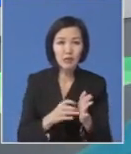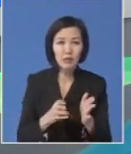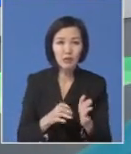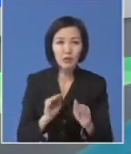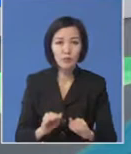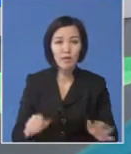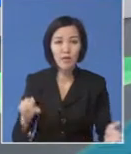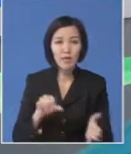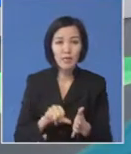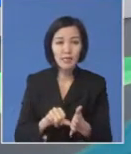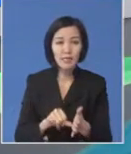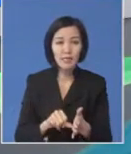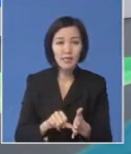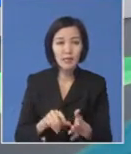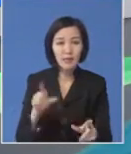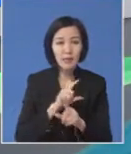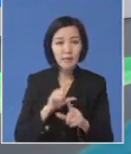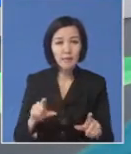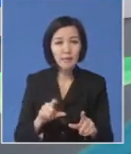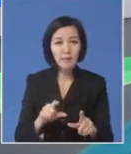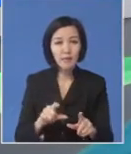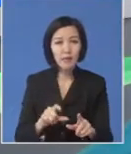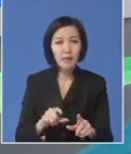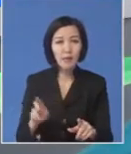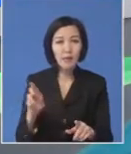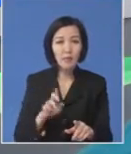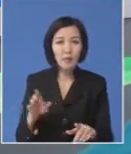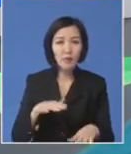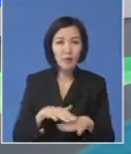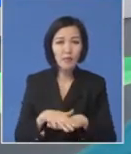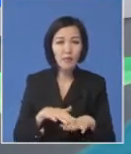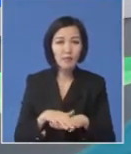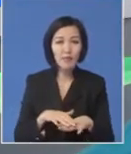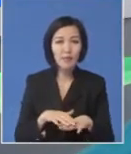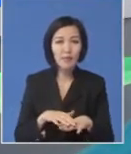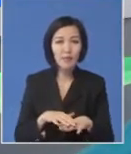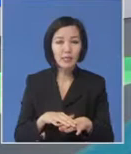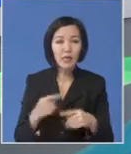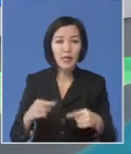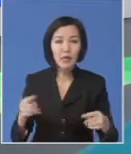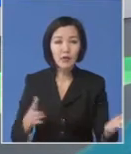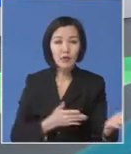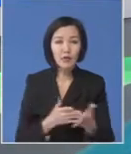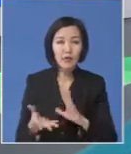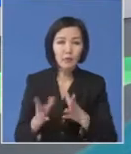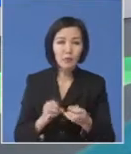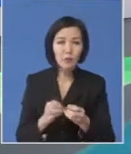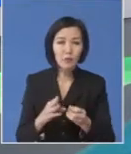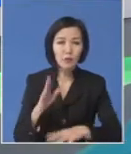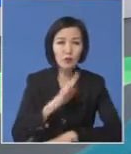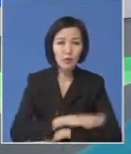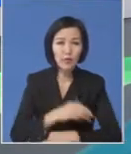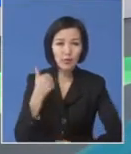Білім байқауында мектеп оқушылары жаратылыстану, математикалық және гуманитарлық бағыт бойынша 13 пәннен білім жарыстырады. Ал 100-ден жүйрік